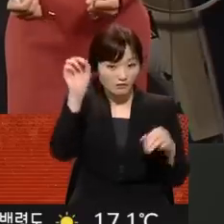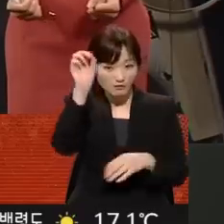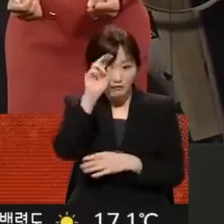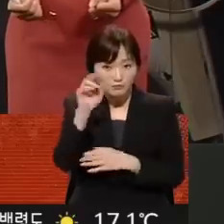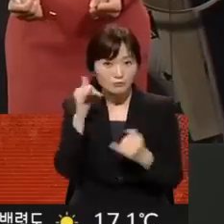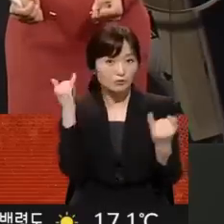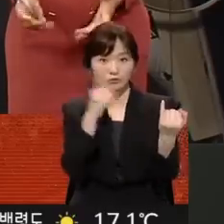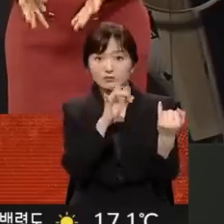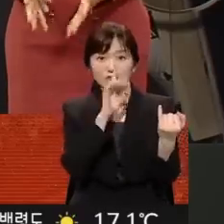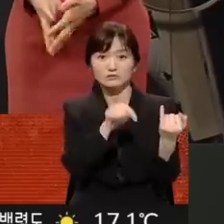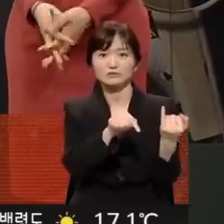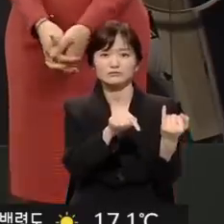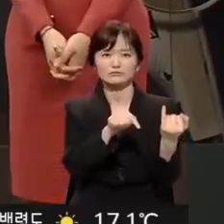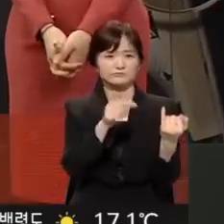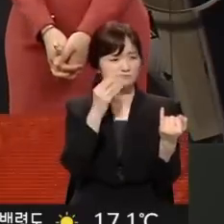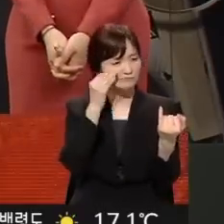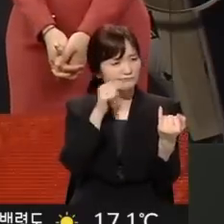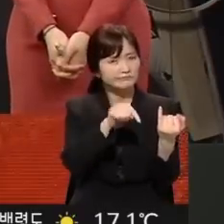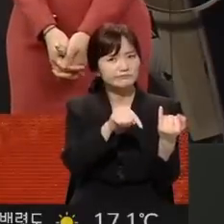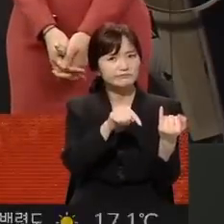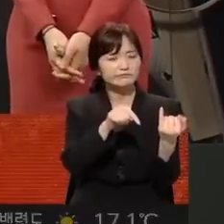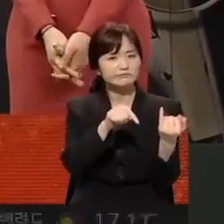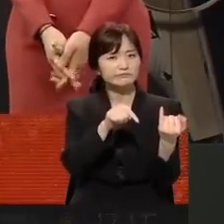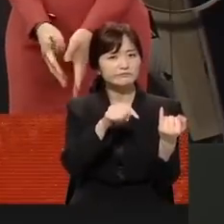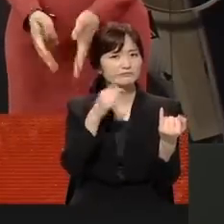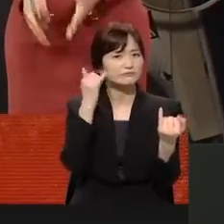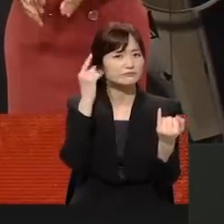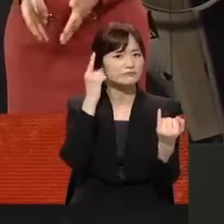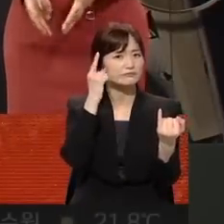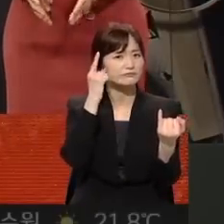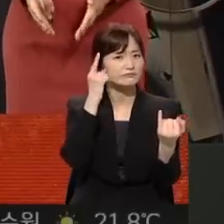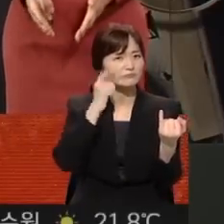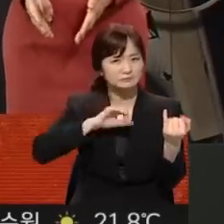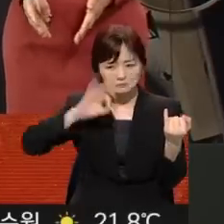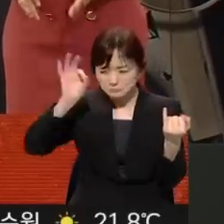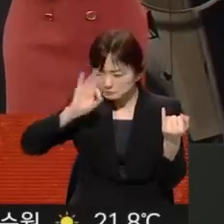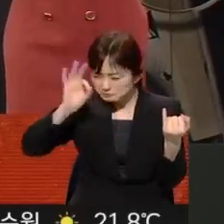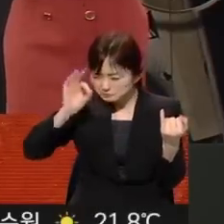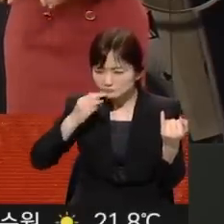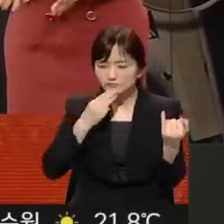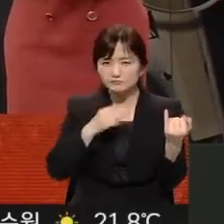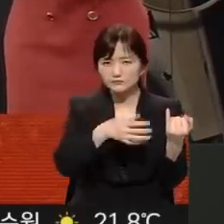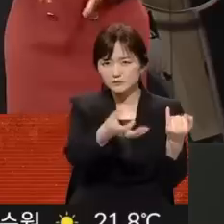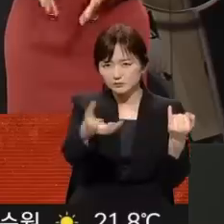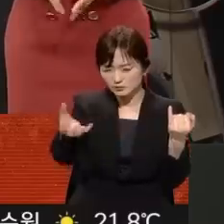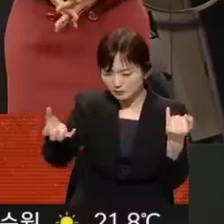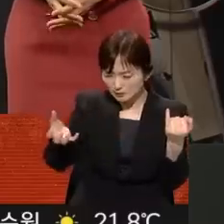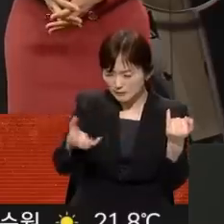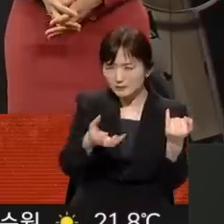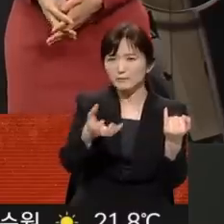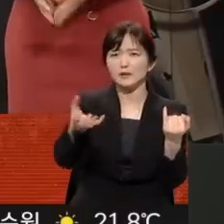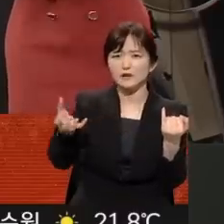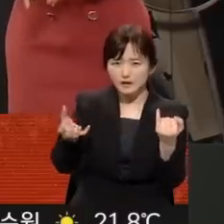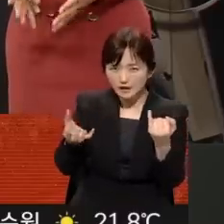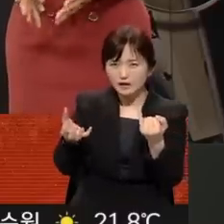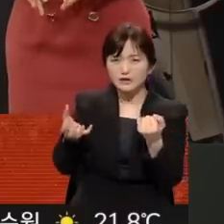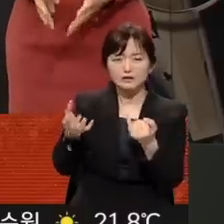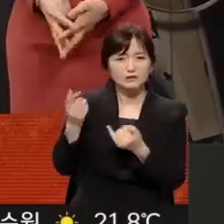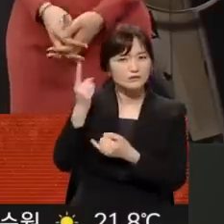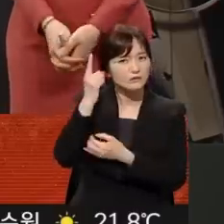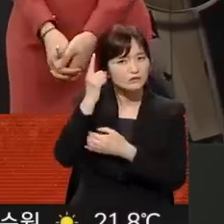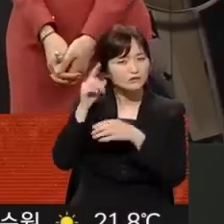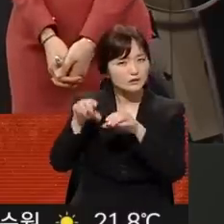안 된다? 이것만으로도 이상한데 이 아내의 휴대전화를 추적해보니까 서울 이곳저곳을 돌아다니면서